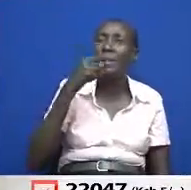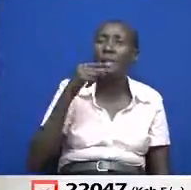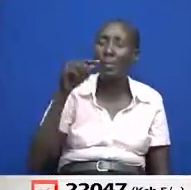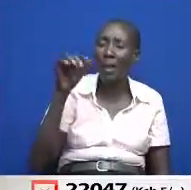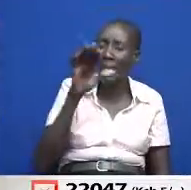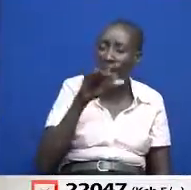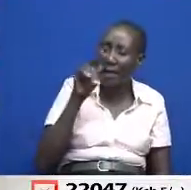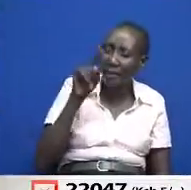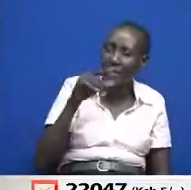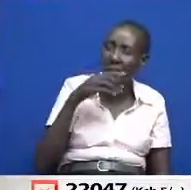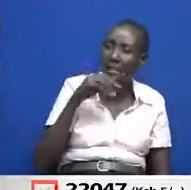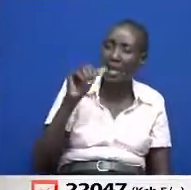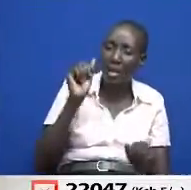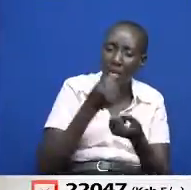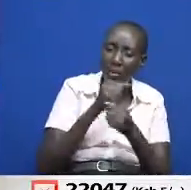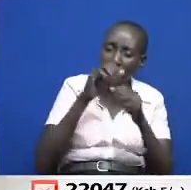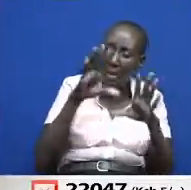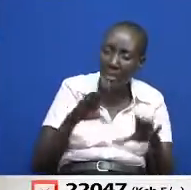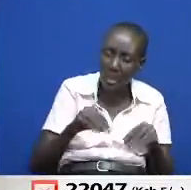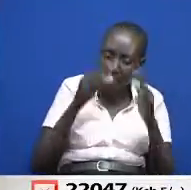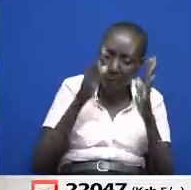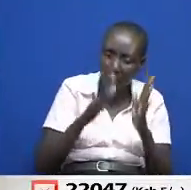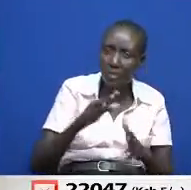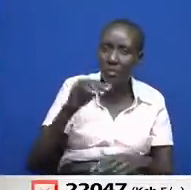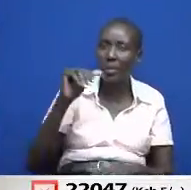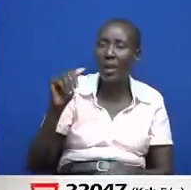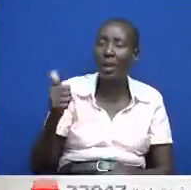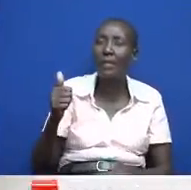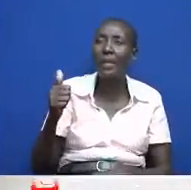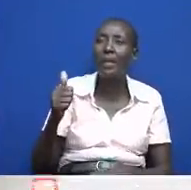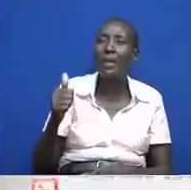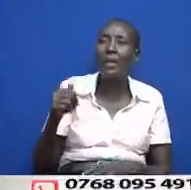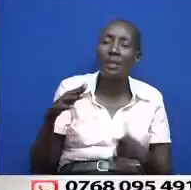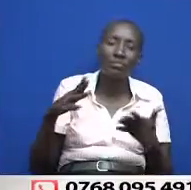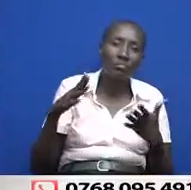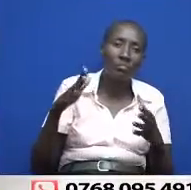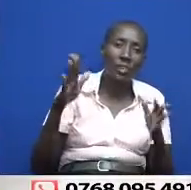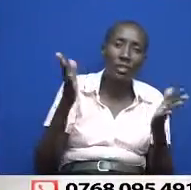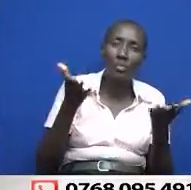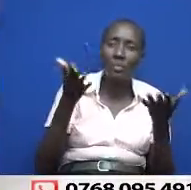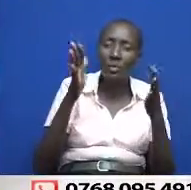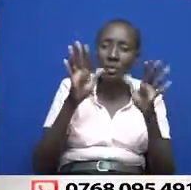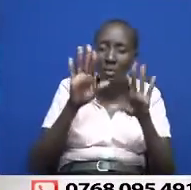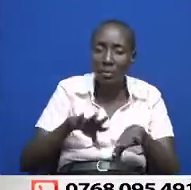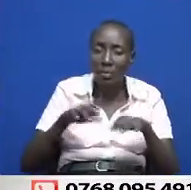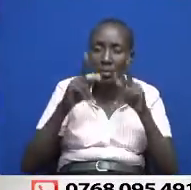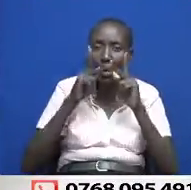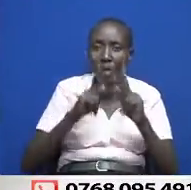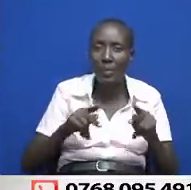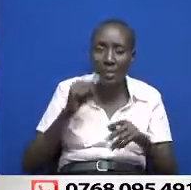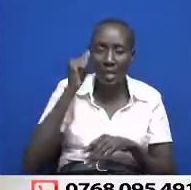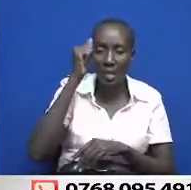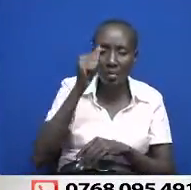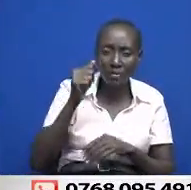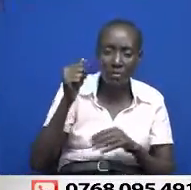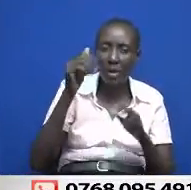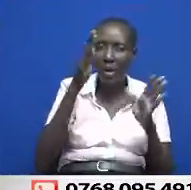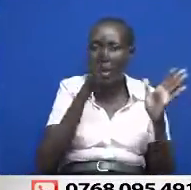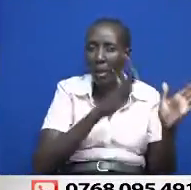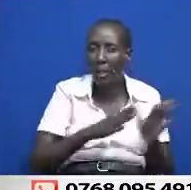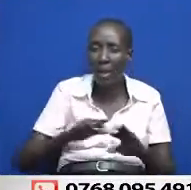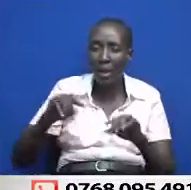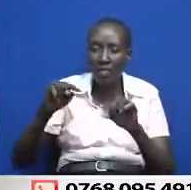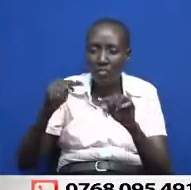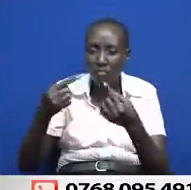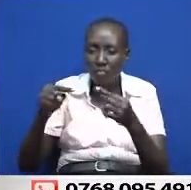na kama hatakubali mtu yeyote yule kutatiza amani, huko akitaja kuwa kuna mazoea ya wanasiasa kupanga fujo kwenye